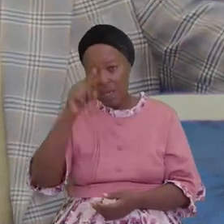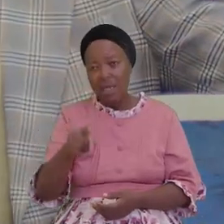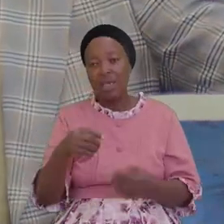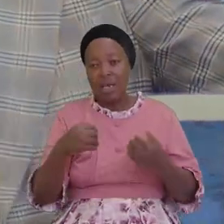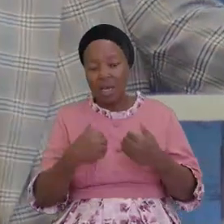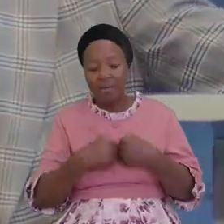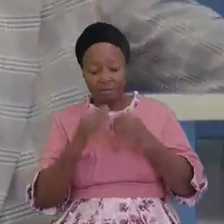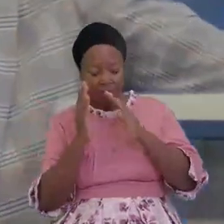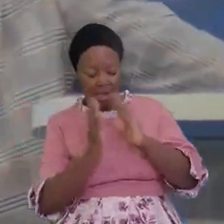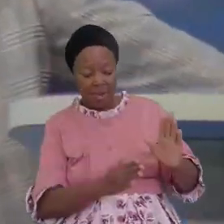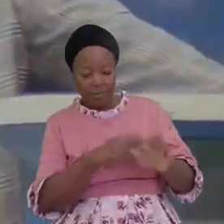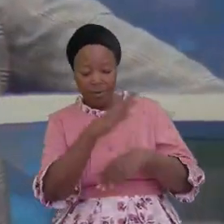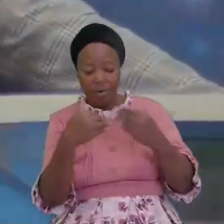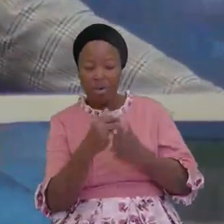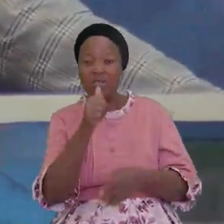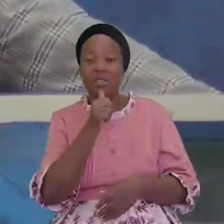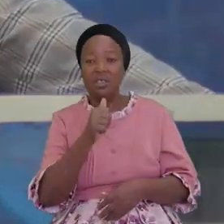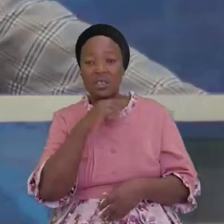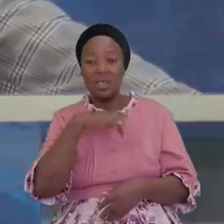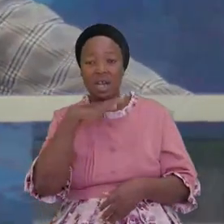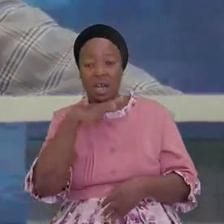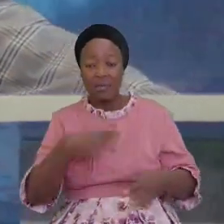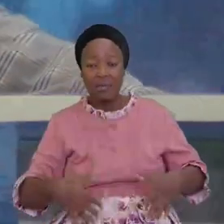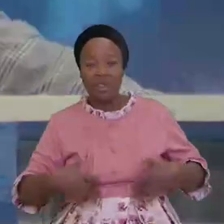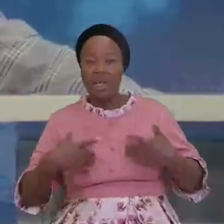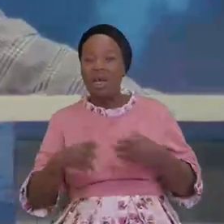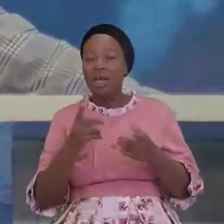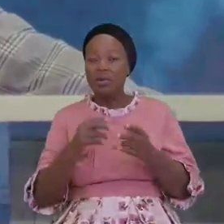Parce que, il a abandonné